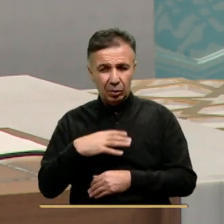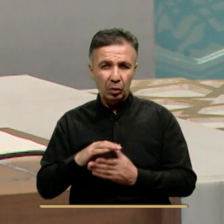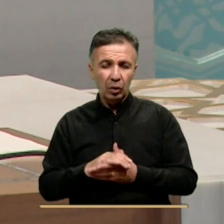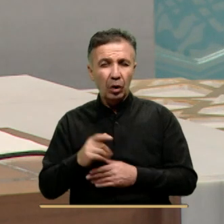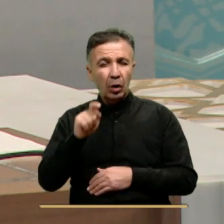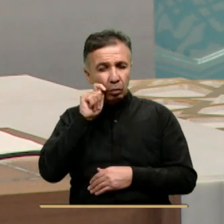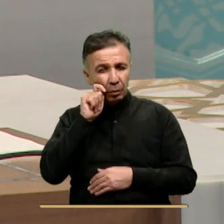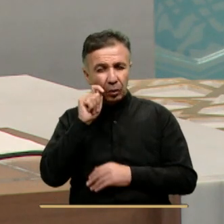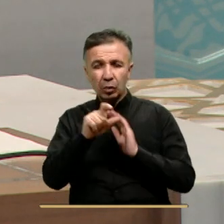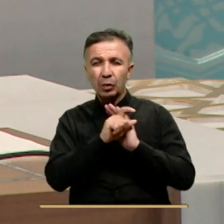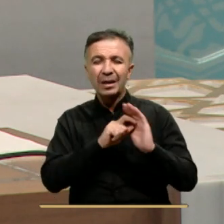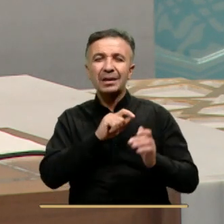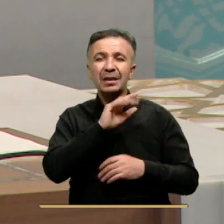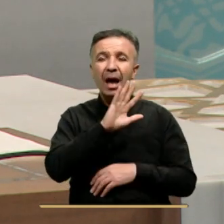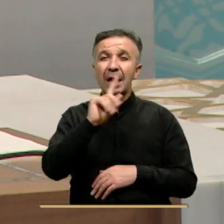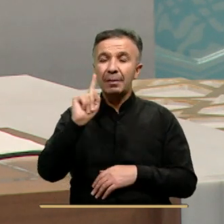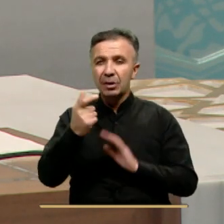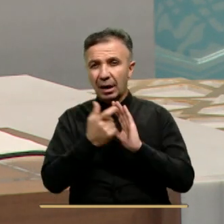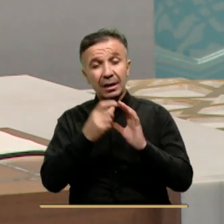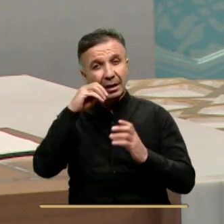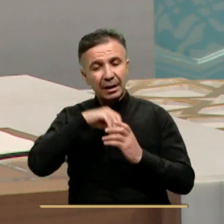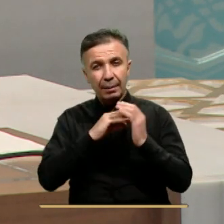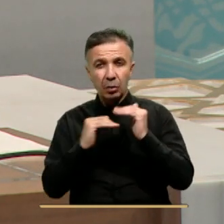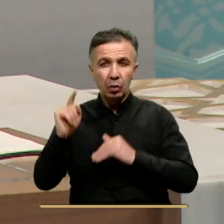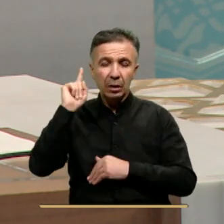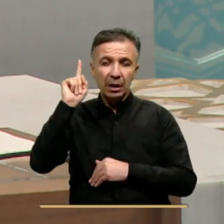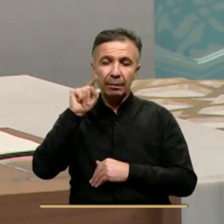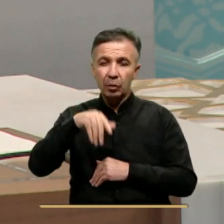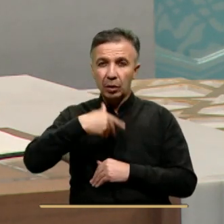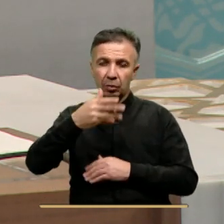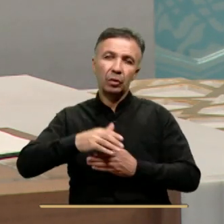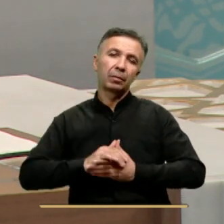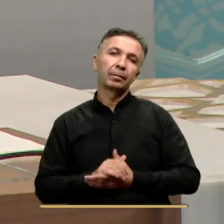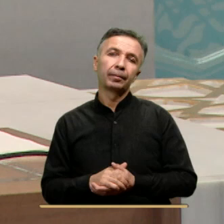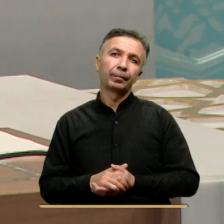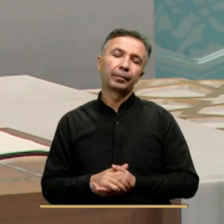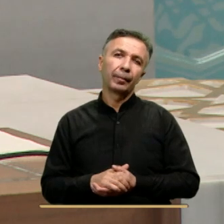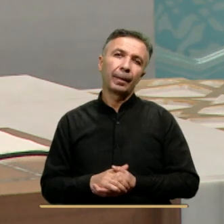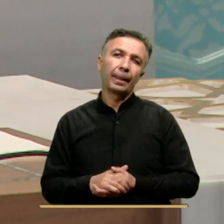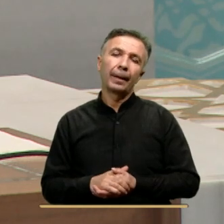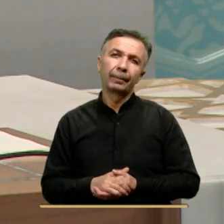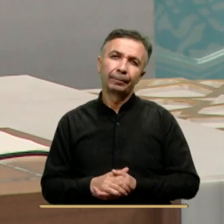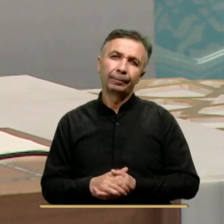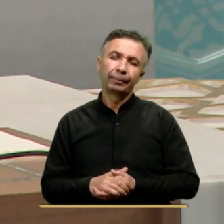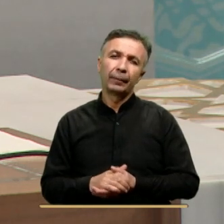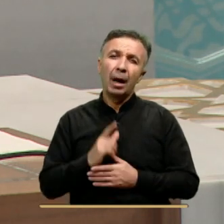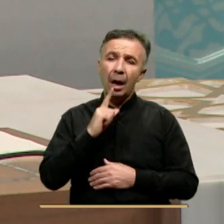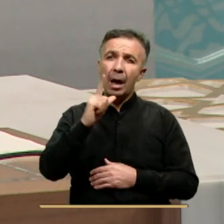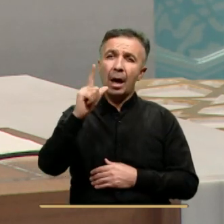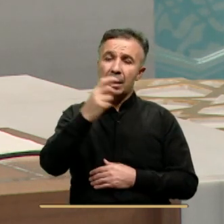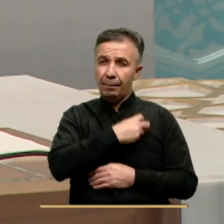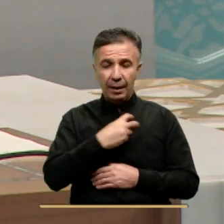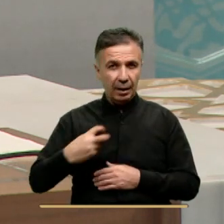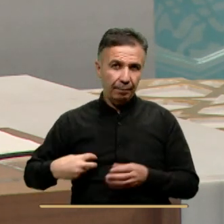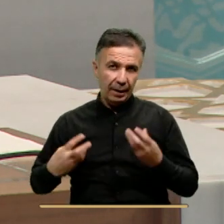Suresi 51 ayeti kerimede Yüce rabbimiz bu gerçeği şöyle ifade ediyor Ey